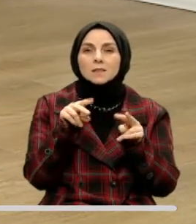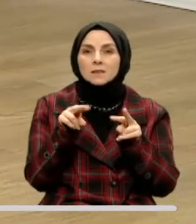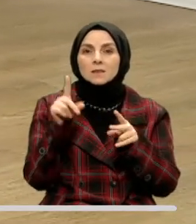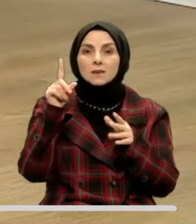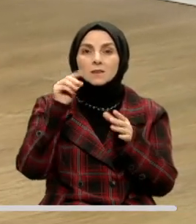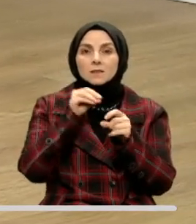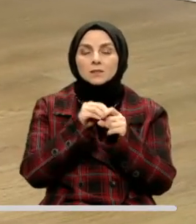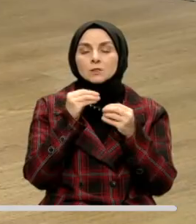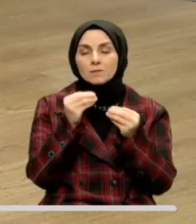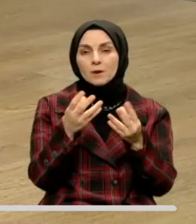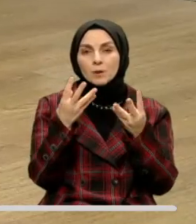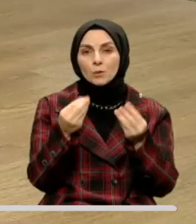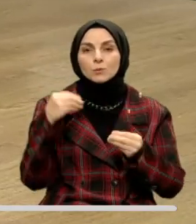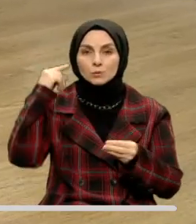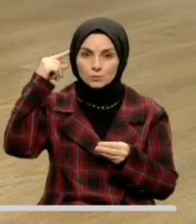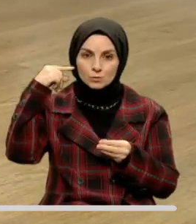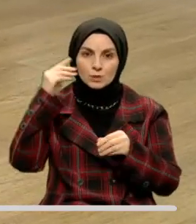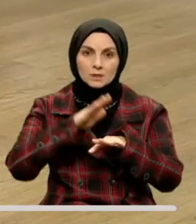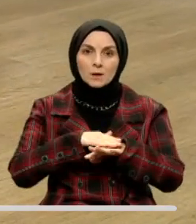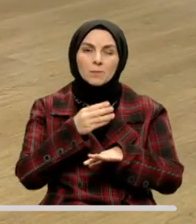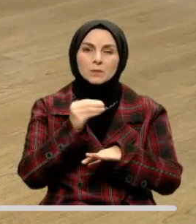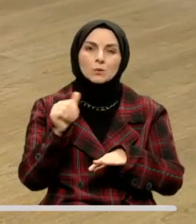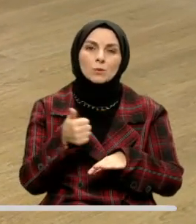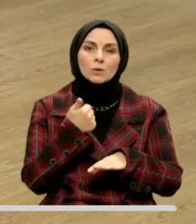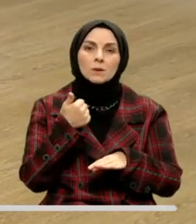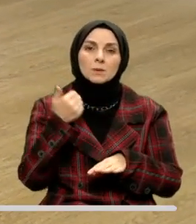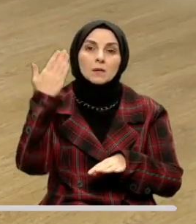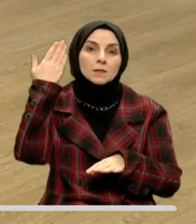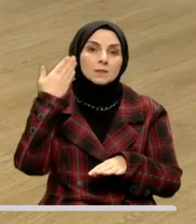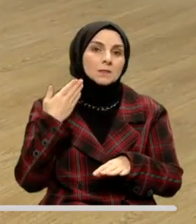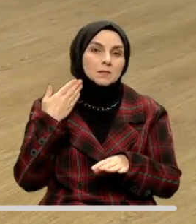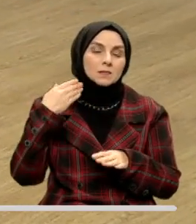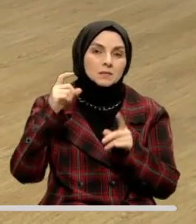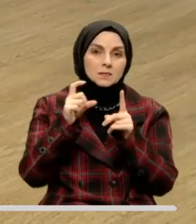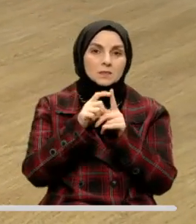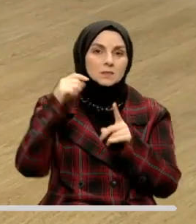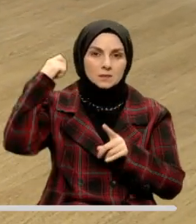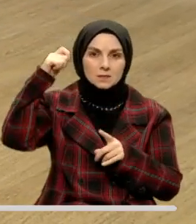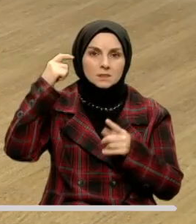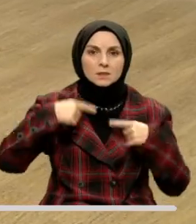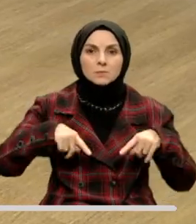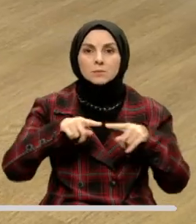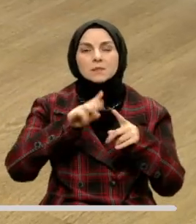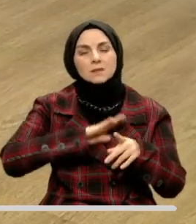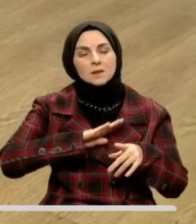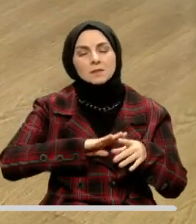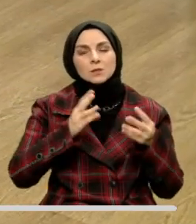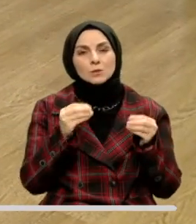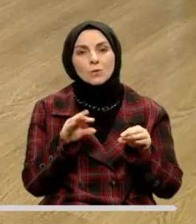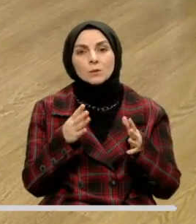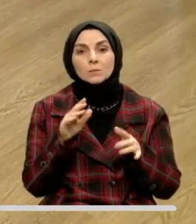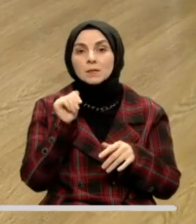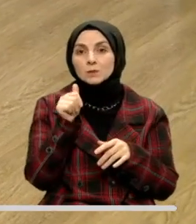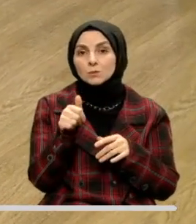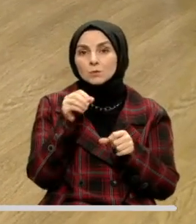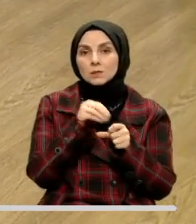şekilde yapılması çok önemli. İzlediğimiz dizi bizi regüle ediyor olabilir, sakinleştiriyor olabilir. Gün